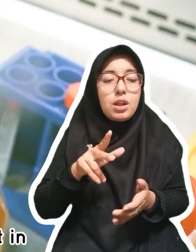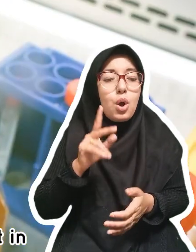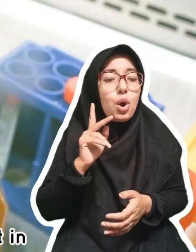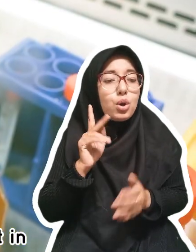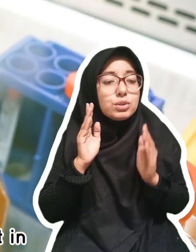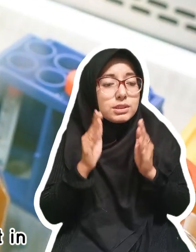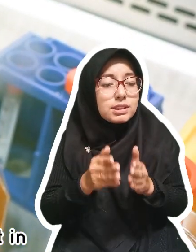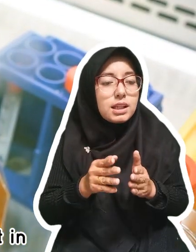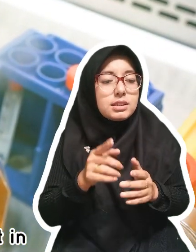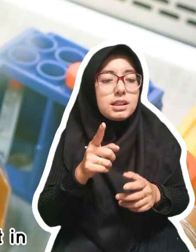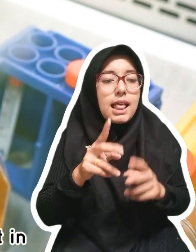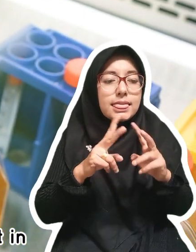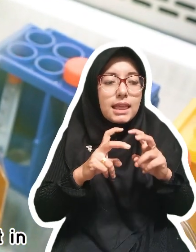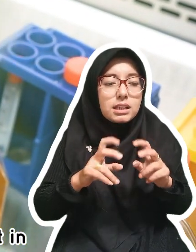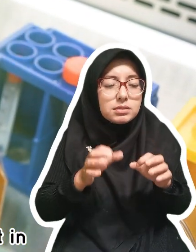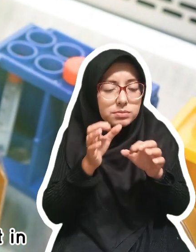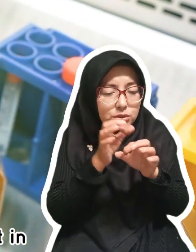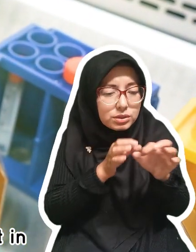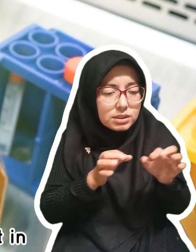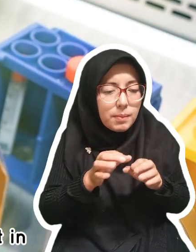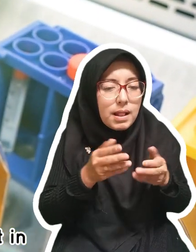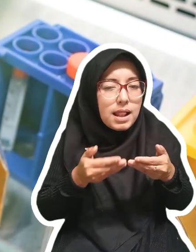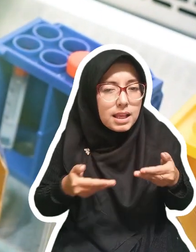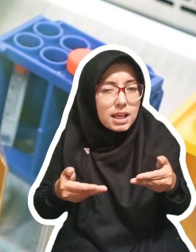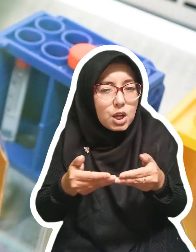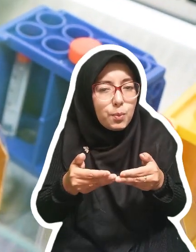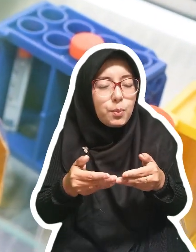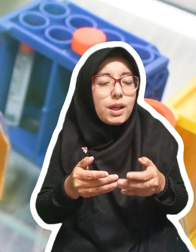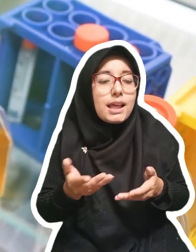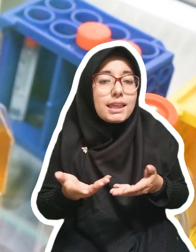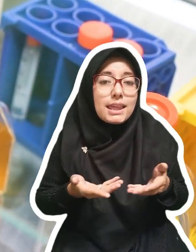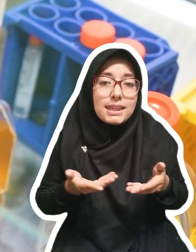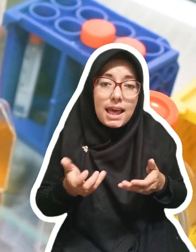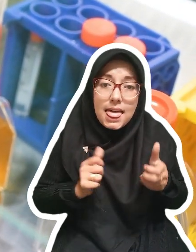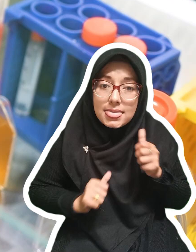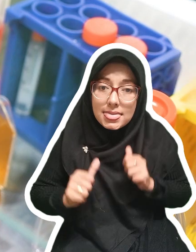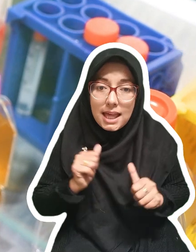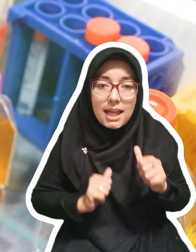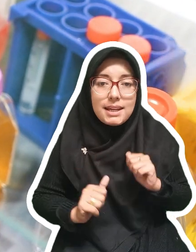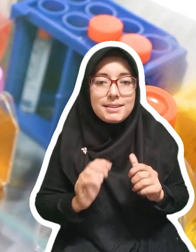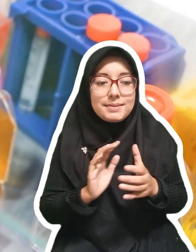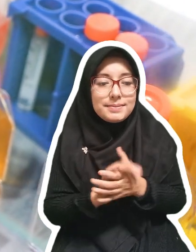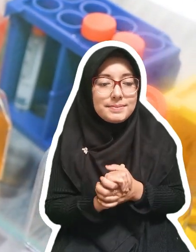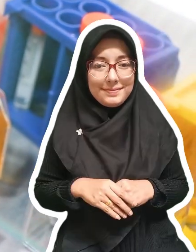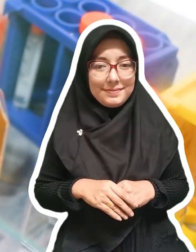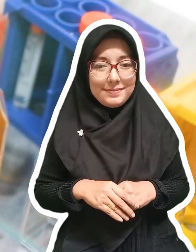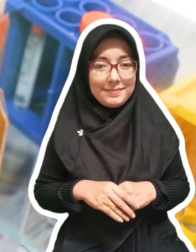17025/2005 untuk menjamin konsistensi teknis pengujian dalam lingkup kegiatannya.